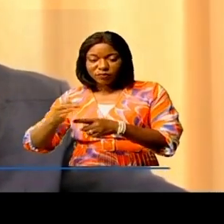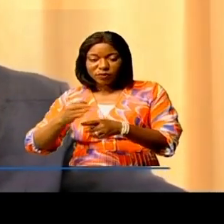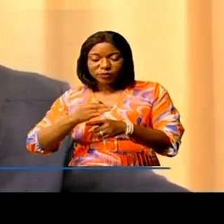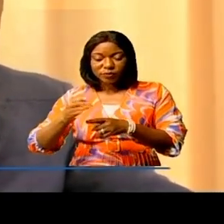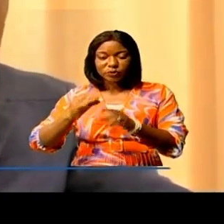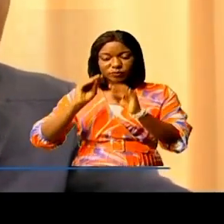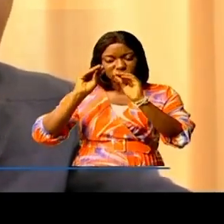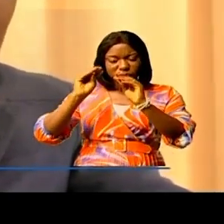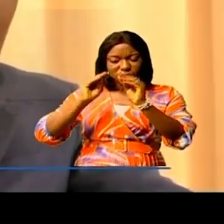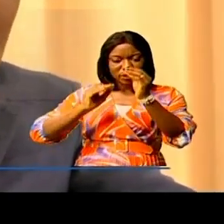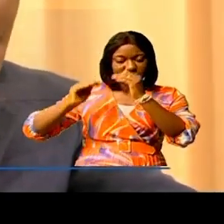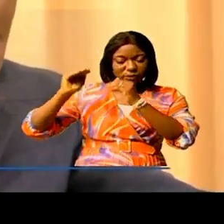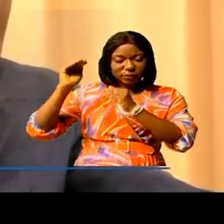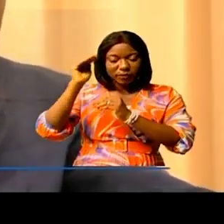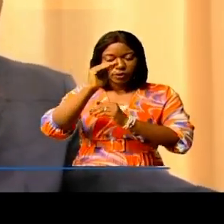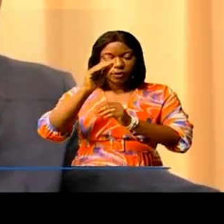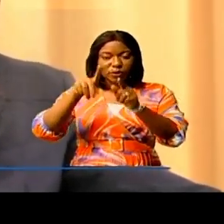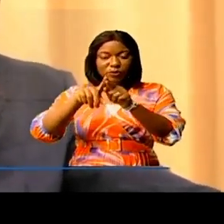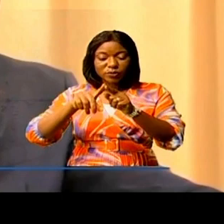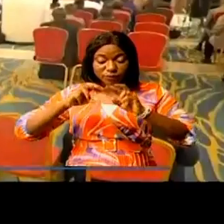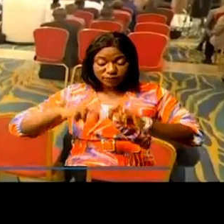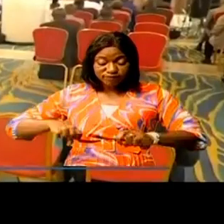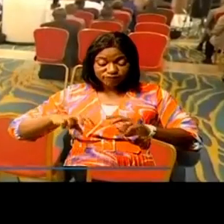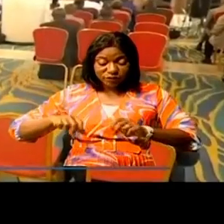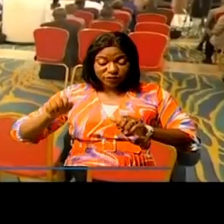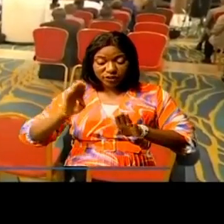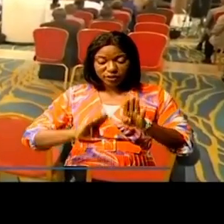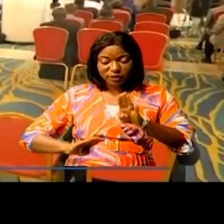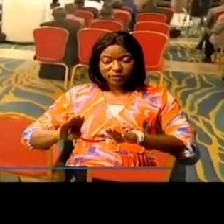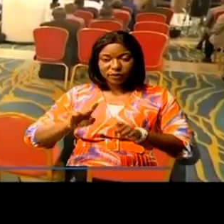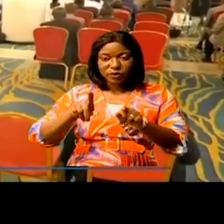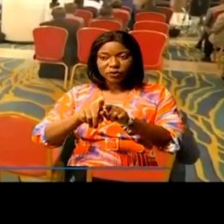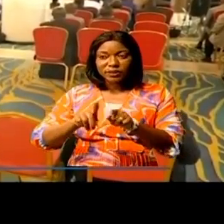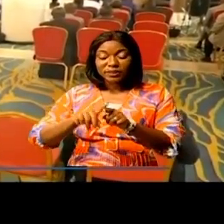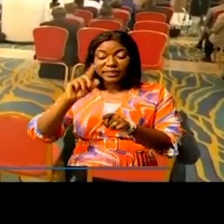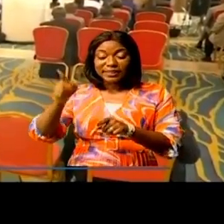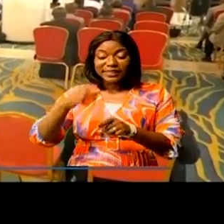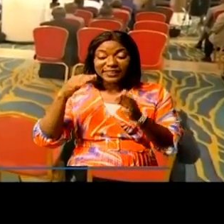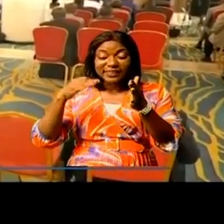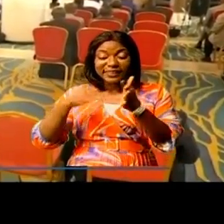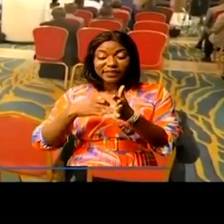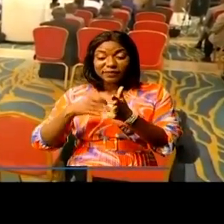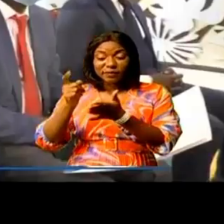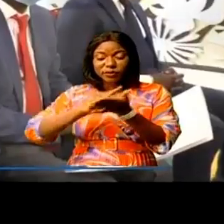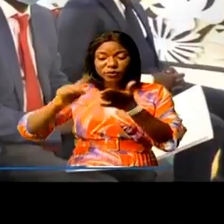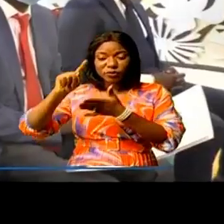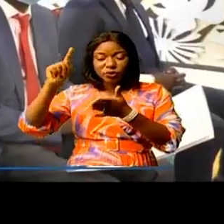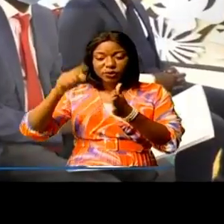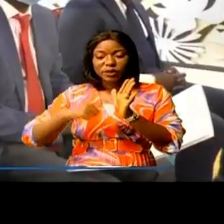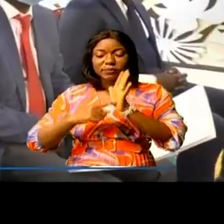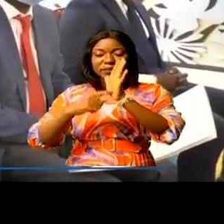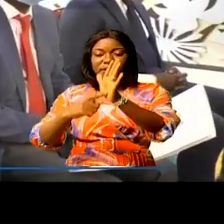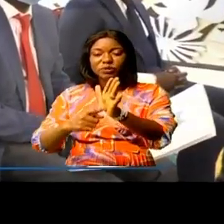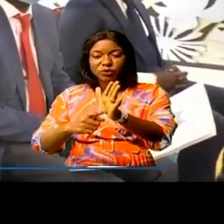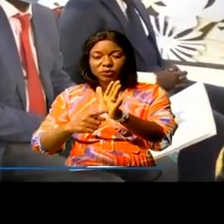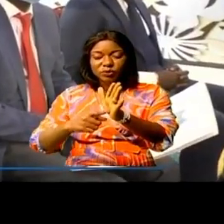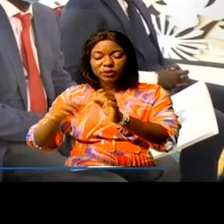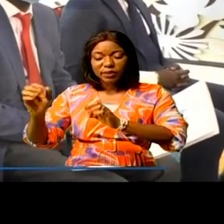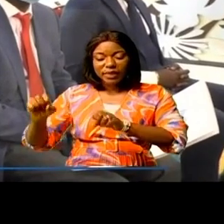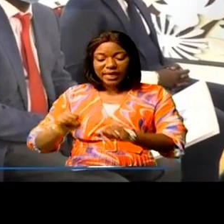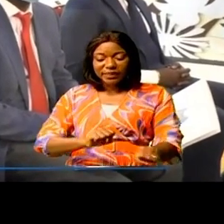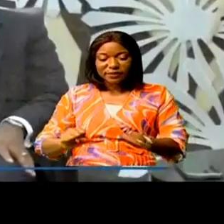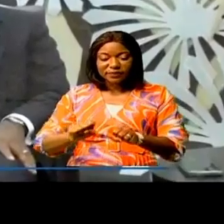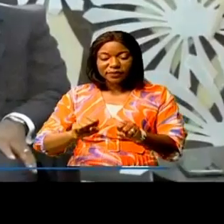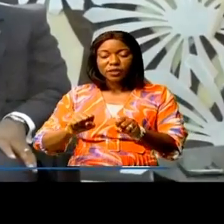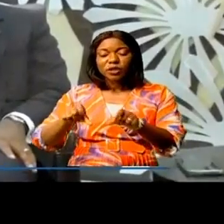supérieure, ainsi que la recherche scientifique. Cette 39e session a comme programme la présentation du bilan des activités du